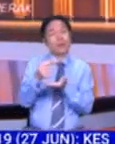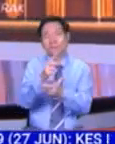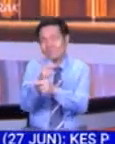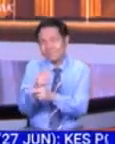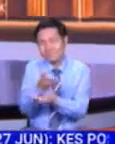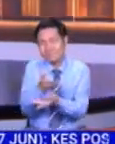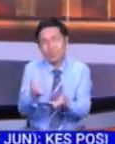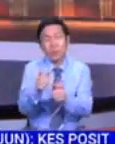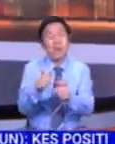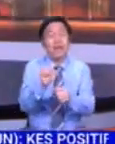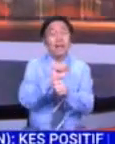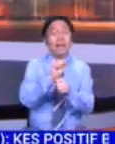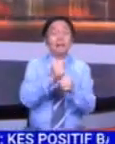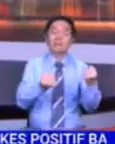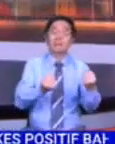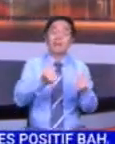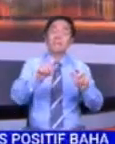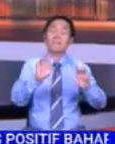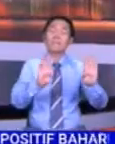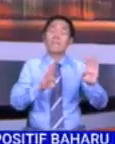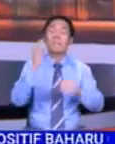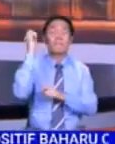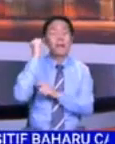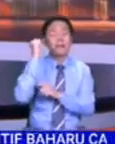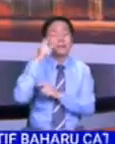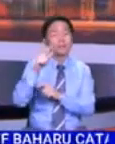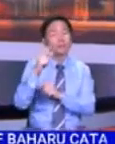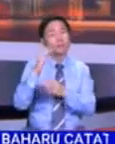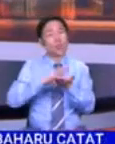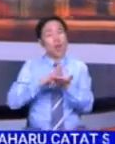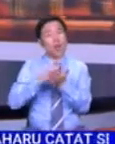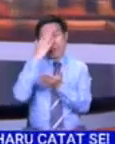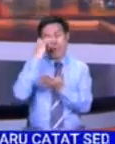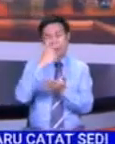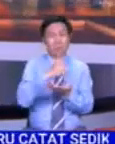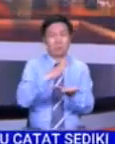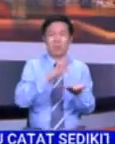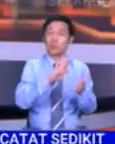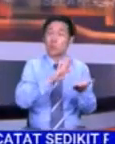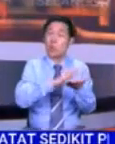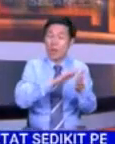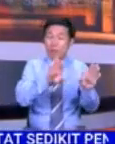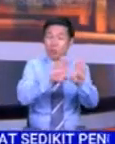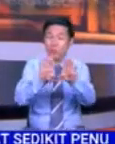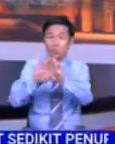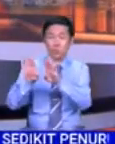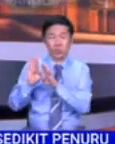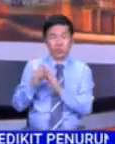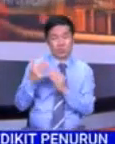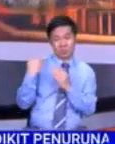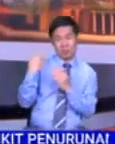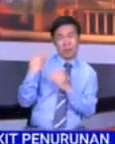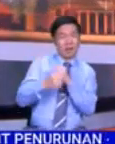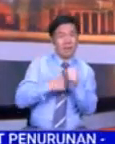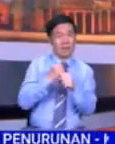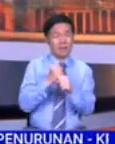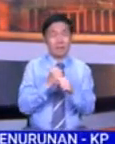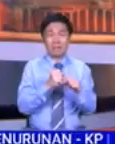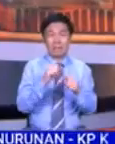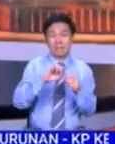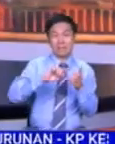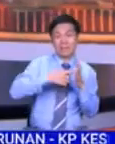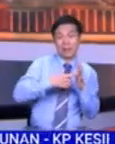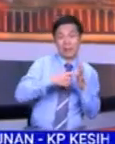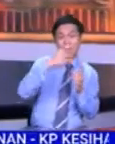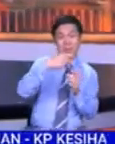Prihatin. Kesemua mereka berdepan masalah kekurangan pendapatan susulan penutupan sekolah sejak fasa pertama Pelan Pemulihan Negara Berkuat